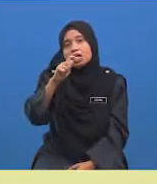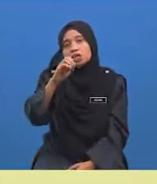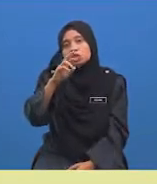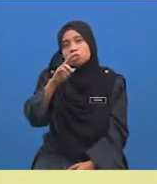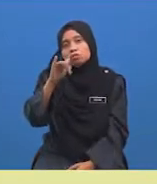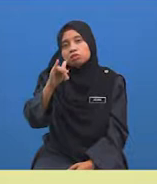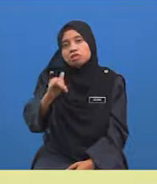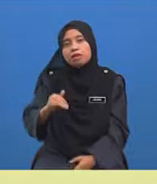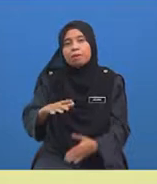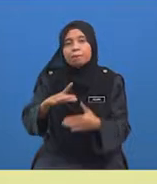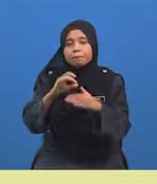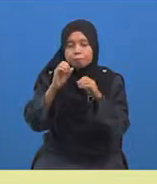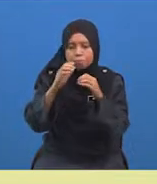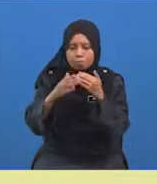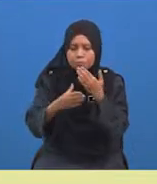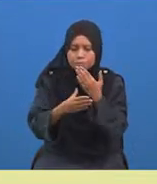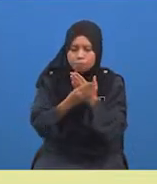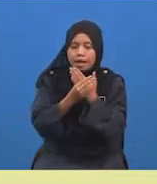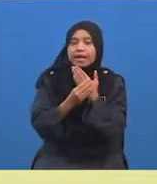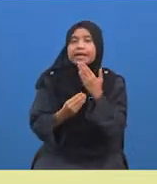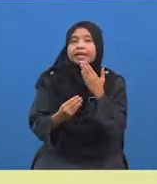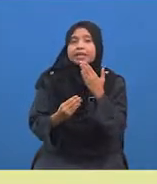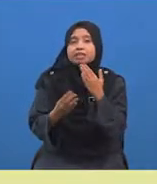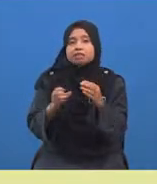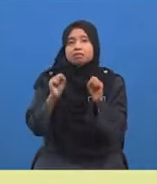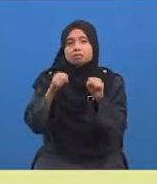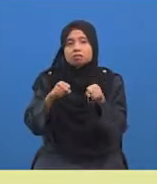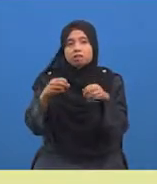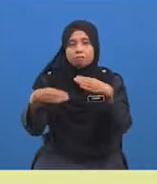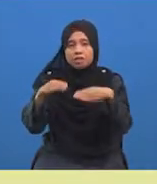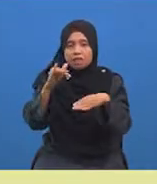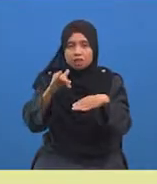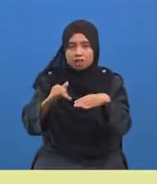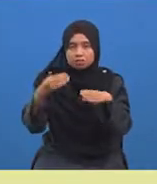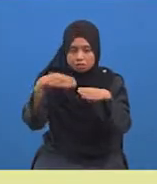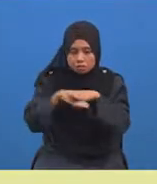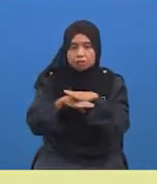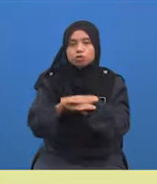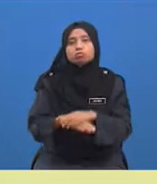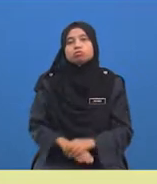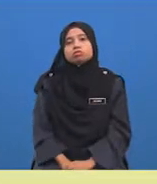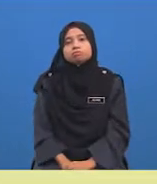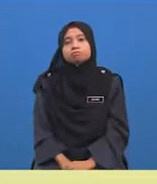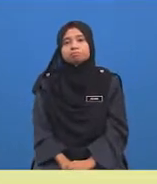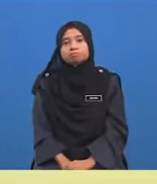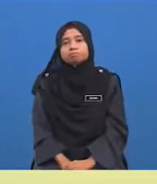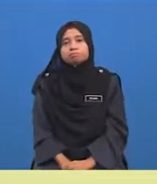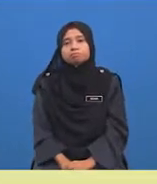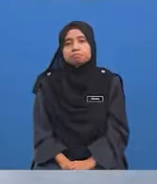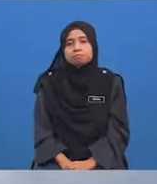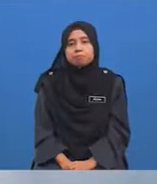berpengalaman dalam sesuatu bidang yang boleh membantu individu atau pekerja dalam soal